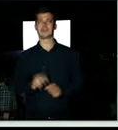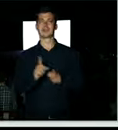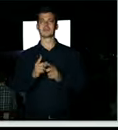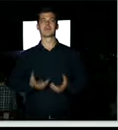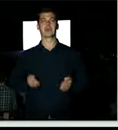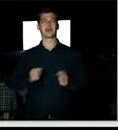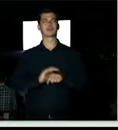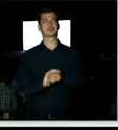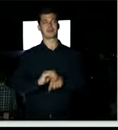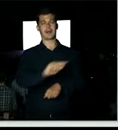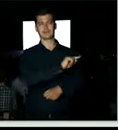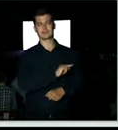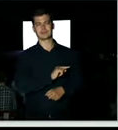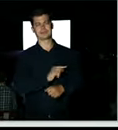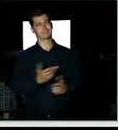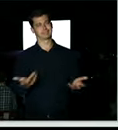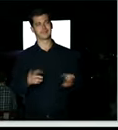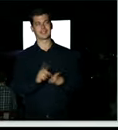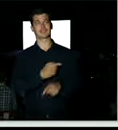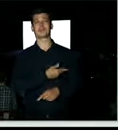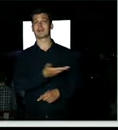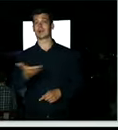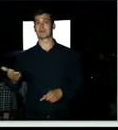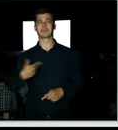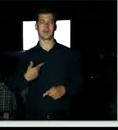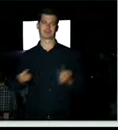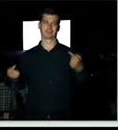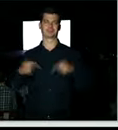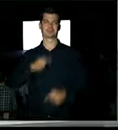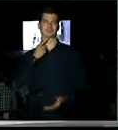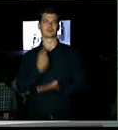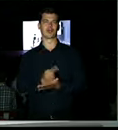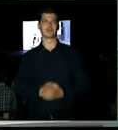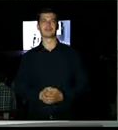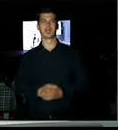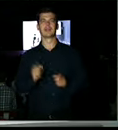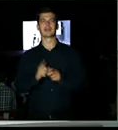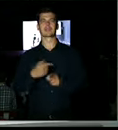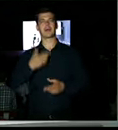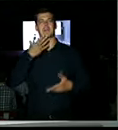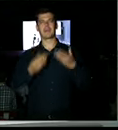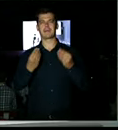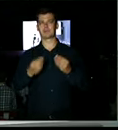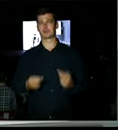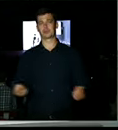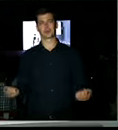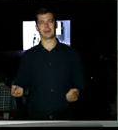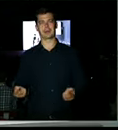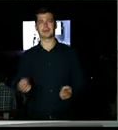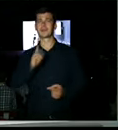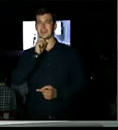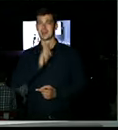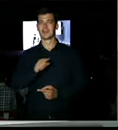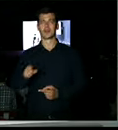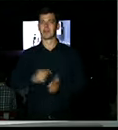wspierają przyjaciele i to dla nich tutaj jestem i dla nich chcę wygrać. Bawię się super, mimo że to